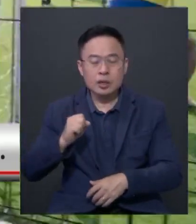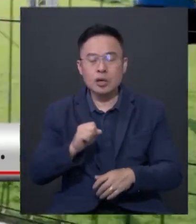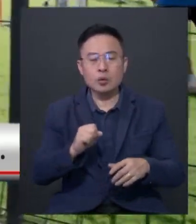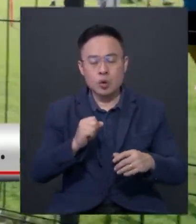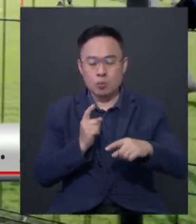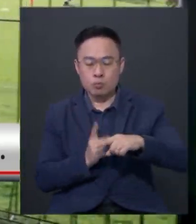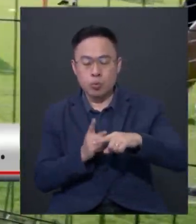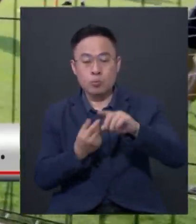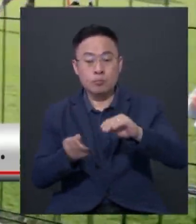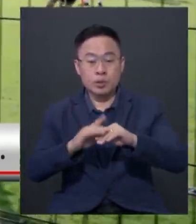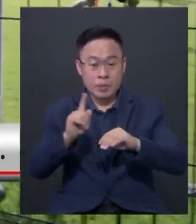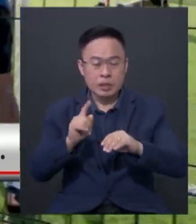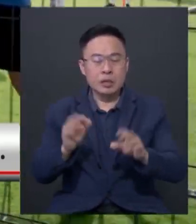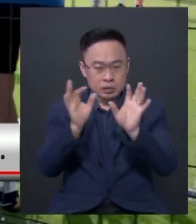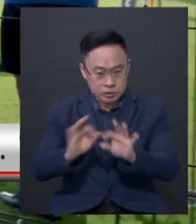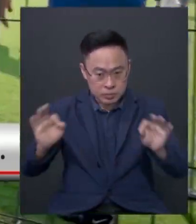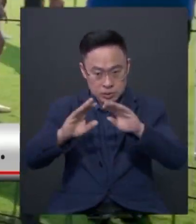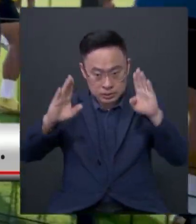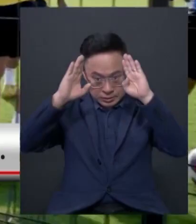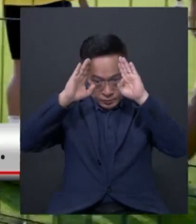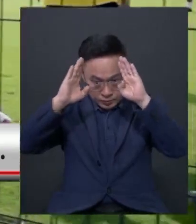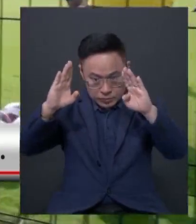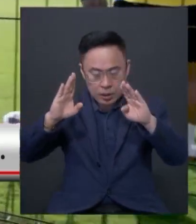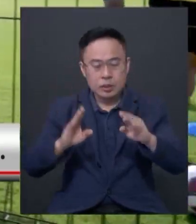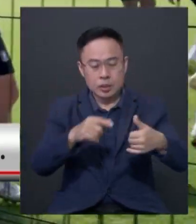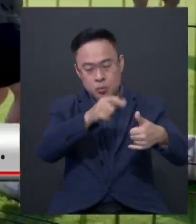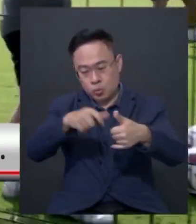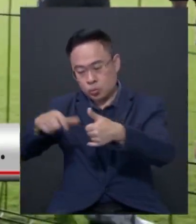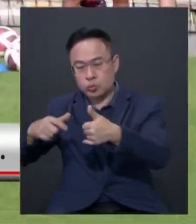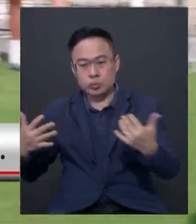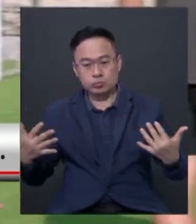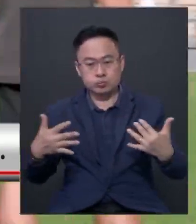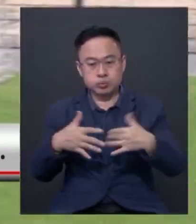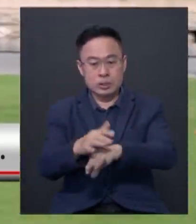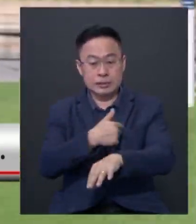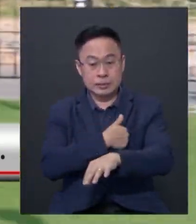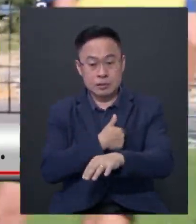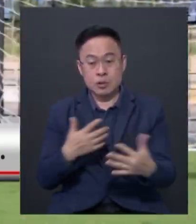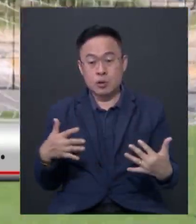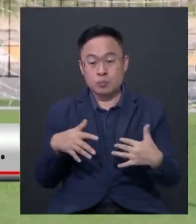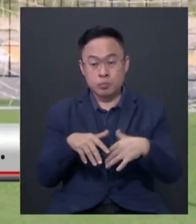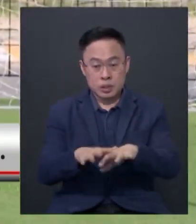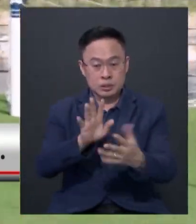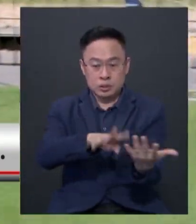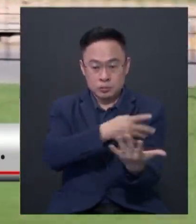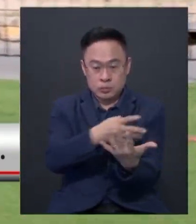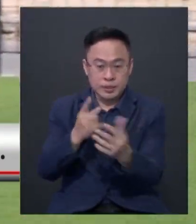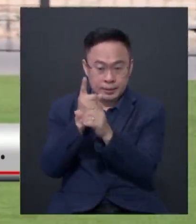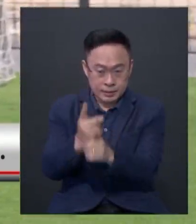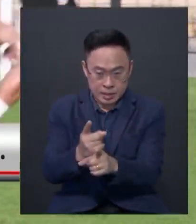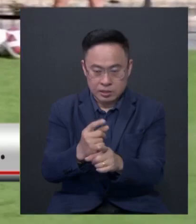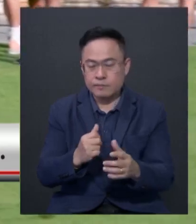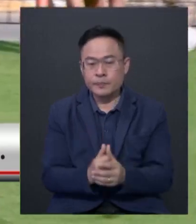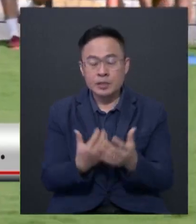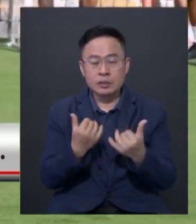ครั้งคือสมาธิความเชื่อมั่นในกันและกันแล้วก็ต้องลงมือทำให้ดีที่สุดสภาพนะทีมนะตอนนี้ก็ต้องอดทนแล้ว